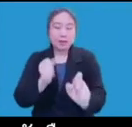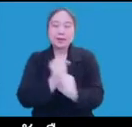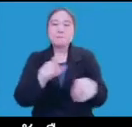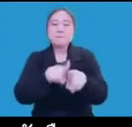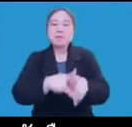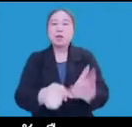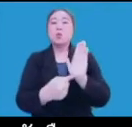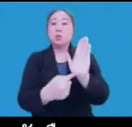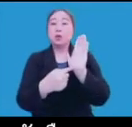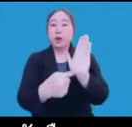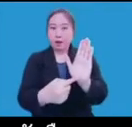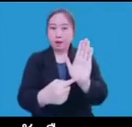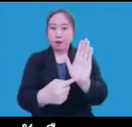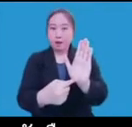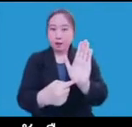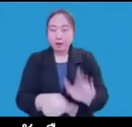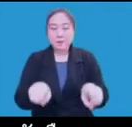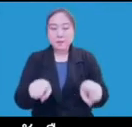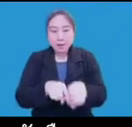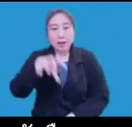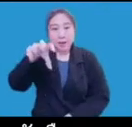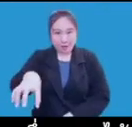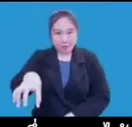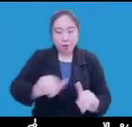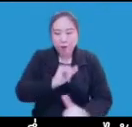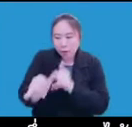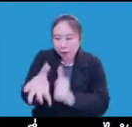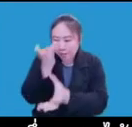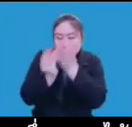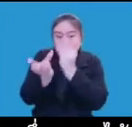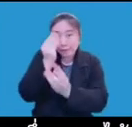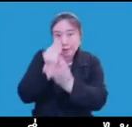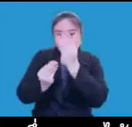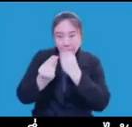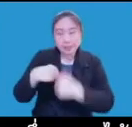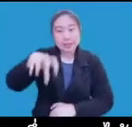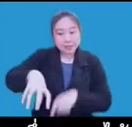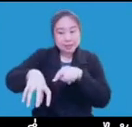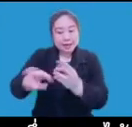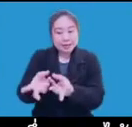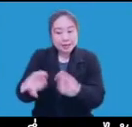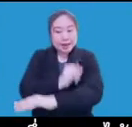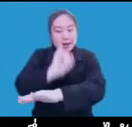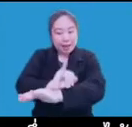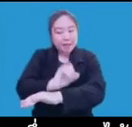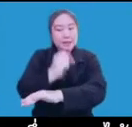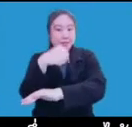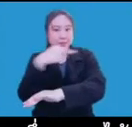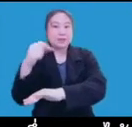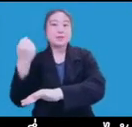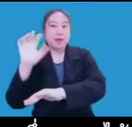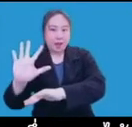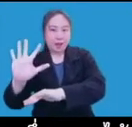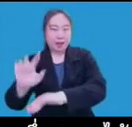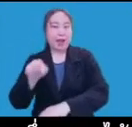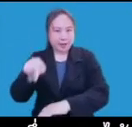ำเป็นต้นแบบเพื่อที่จะให้เป็นที่เรียนรู้นะคะไซต์ที่ทำเนี่ยก็คือ10ไร่กับ15ไร่ตรงนี้ค่ะ